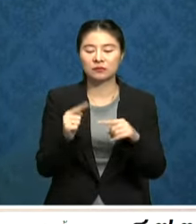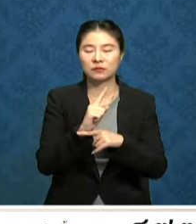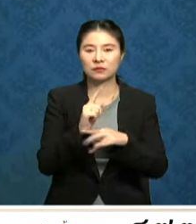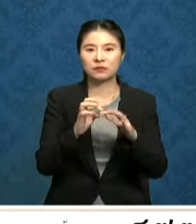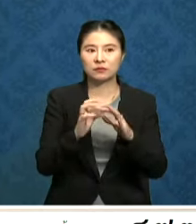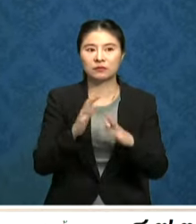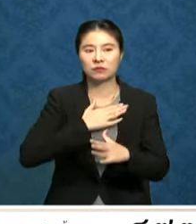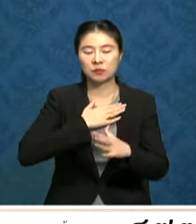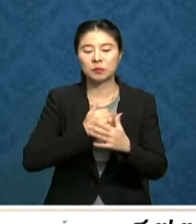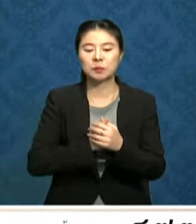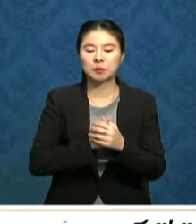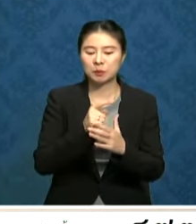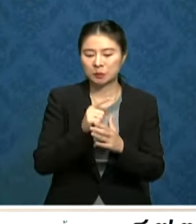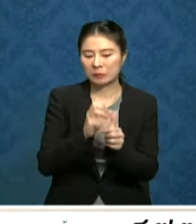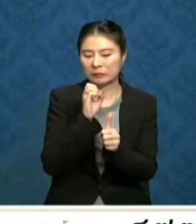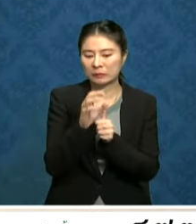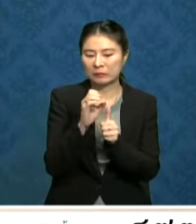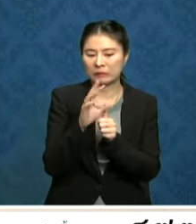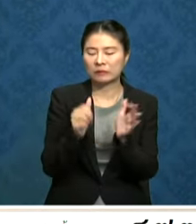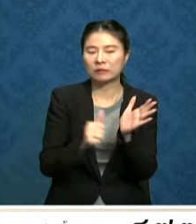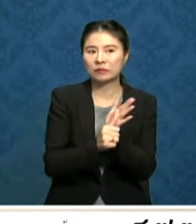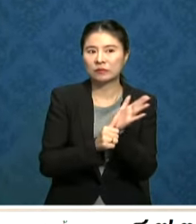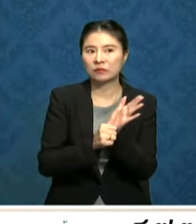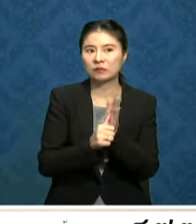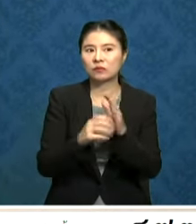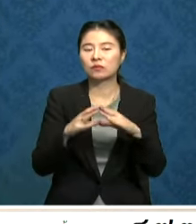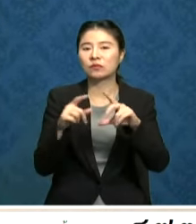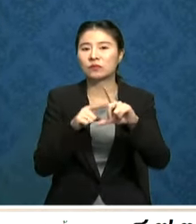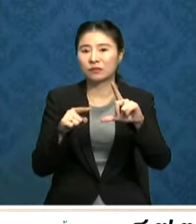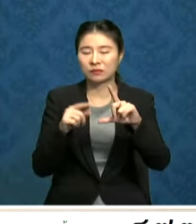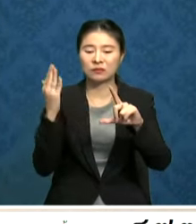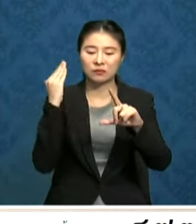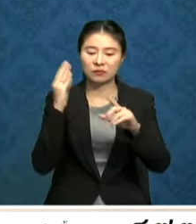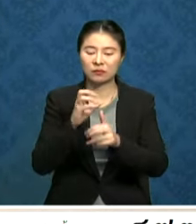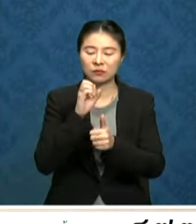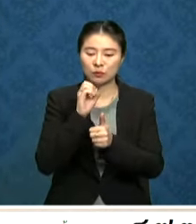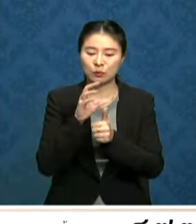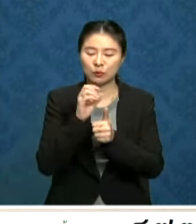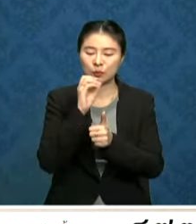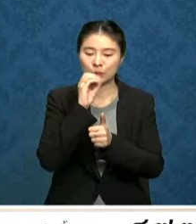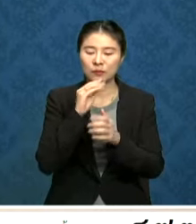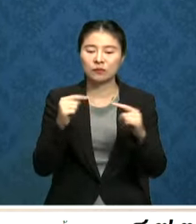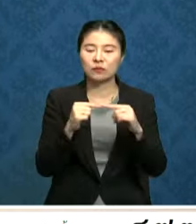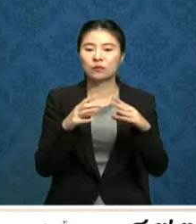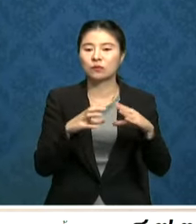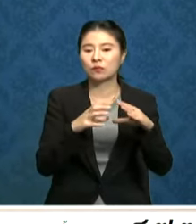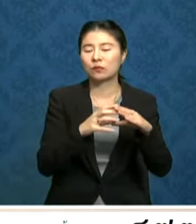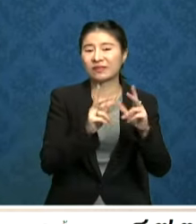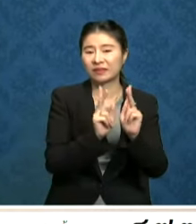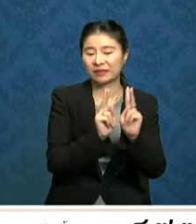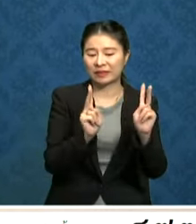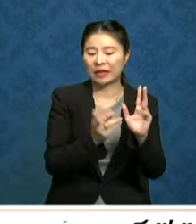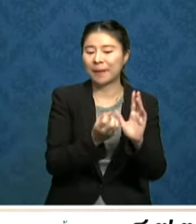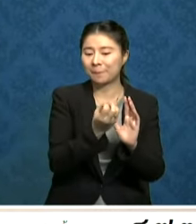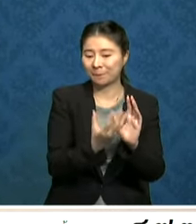างผมและก็เพื่อนสมาชิกจากณเวลานั้นคือพรรคก้าวไกลเสนอเข้ามาเนี่ยก็จะเห็นว่ากรรมธิการเสียงข้างมากนั้นก็เห็นตรงกับ